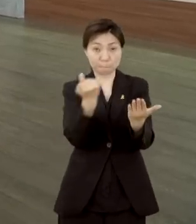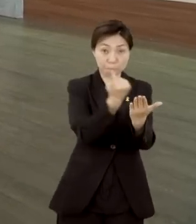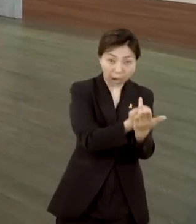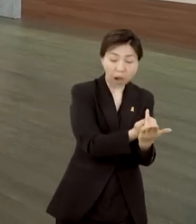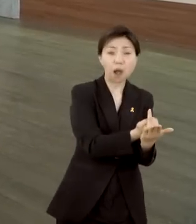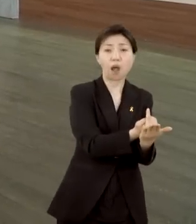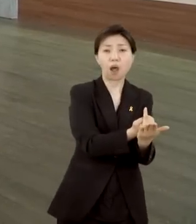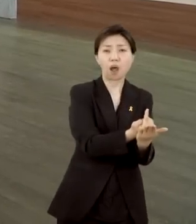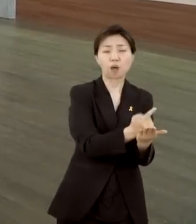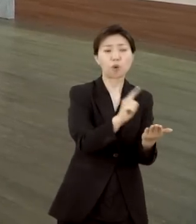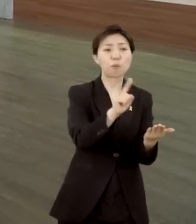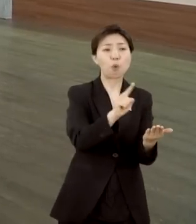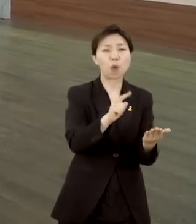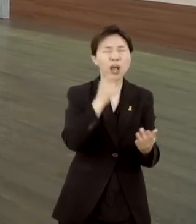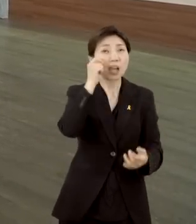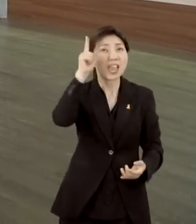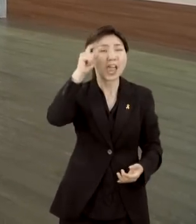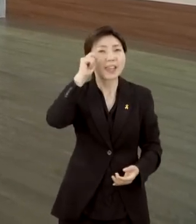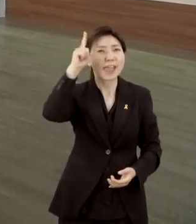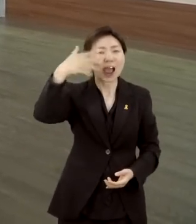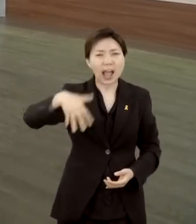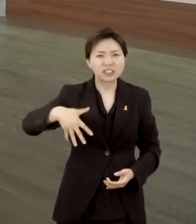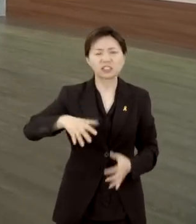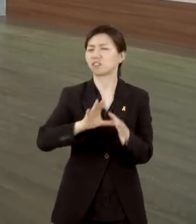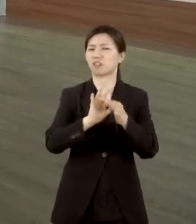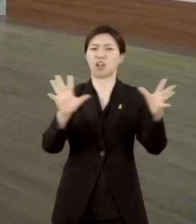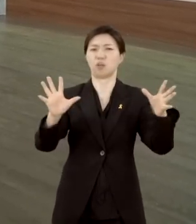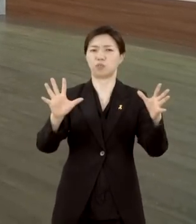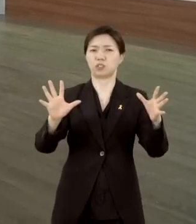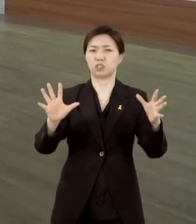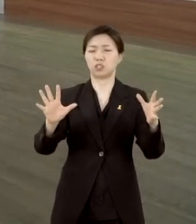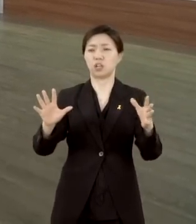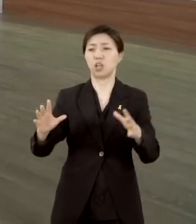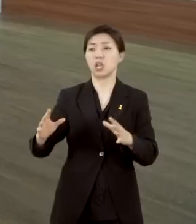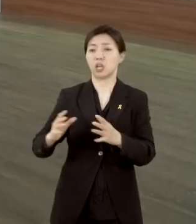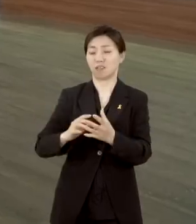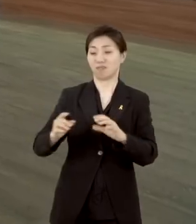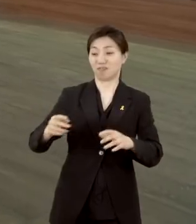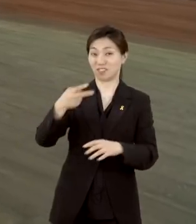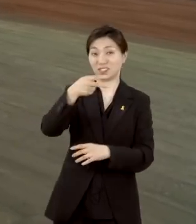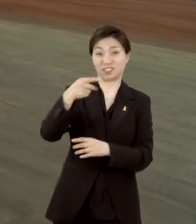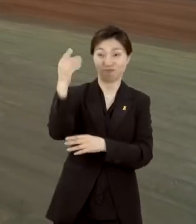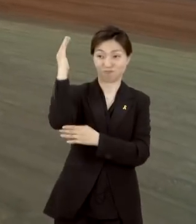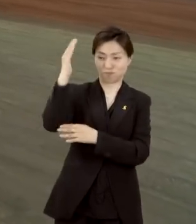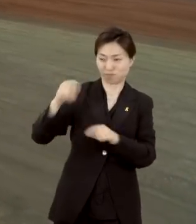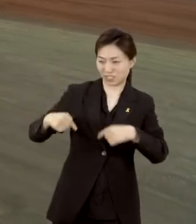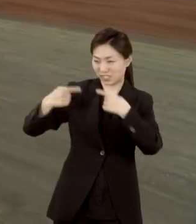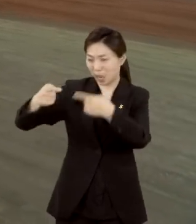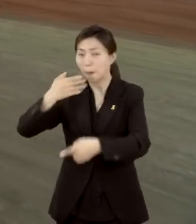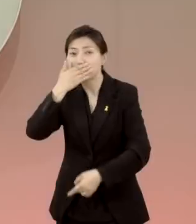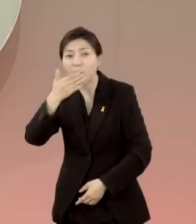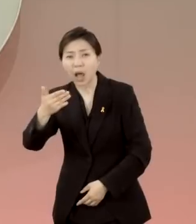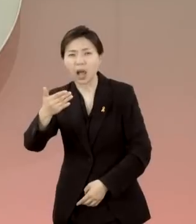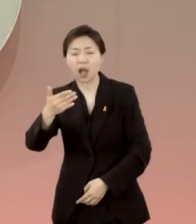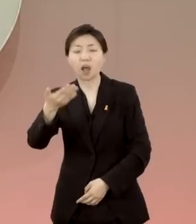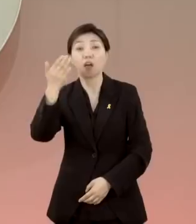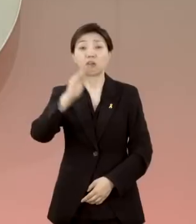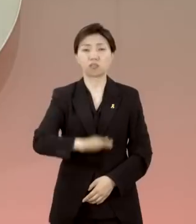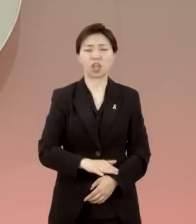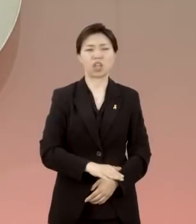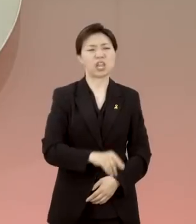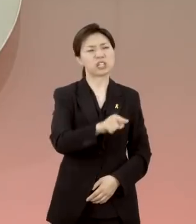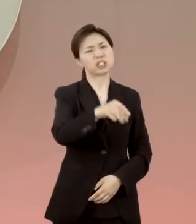대중들을 모임에 똑같이 참여하고 대중의 법도를 따르는게 원칙입니다 이때